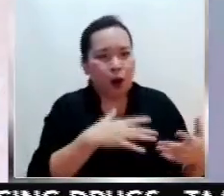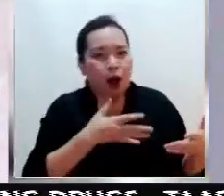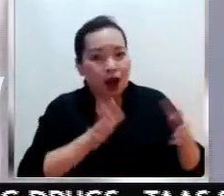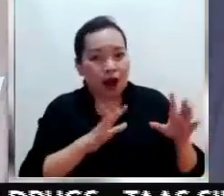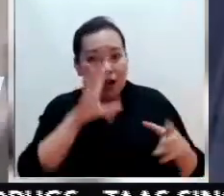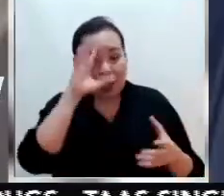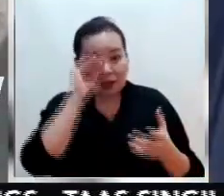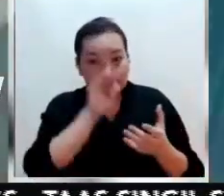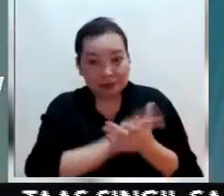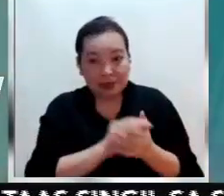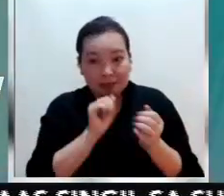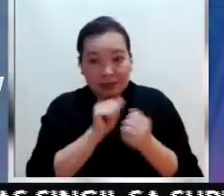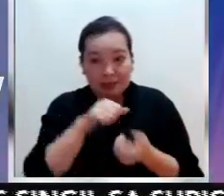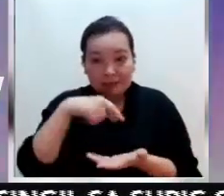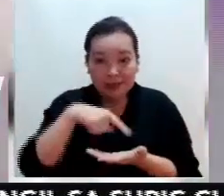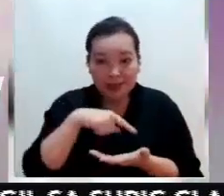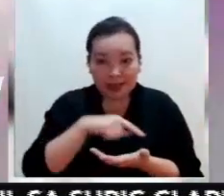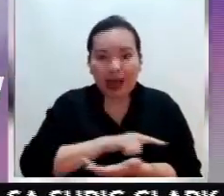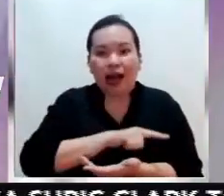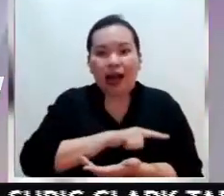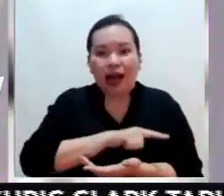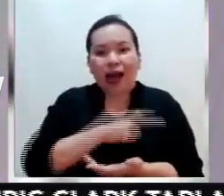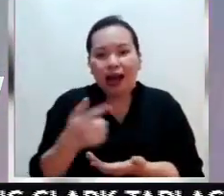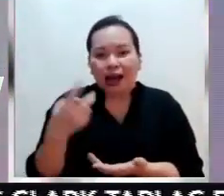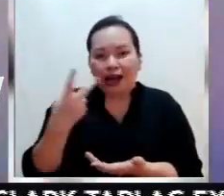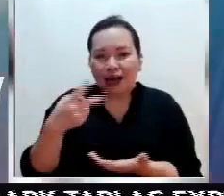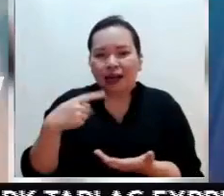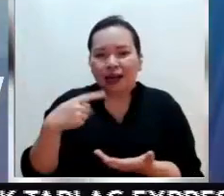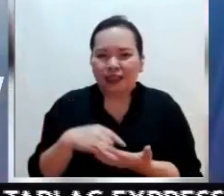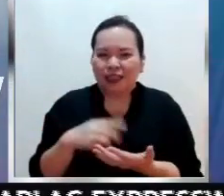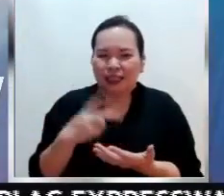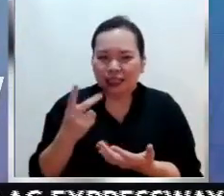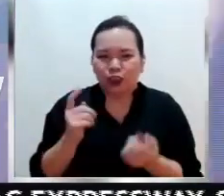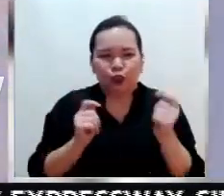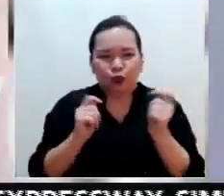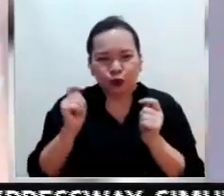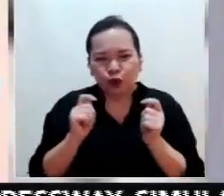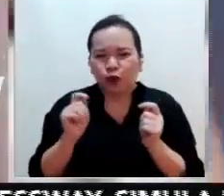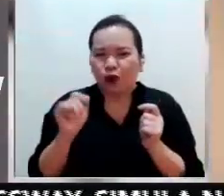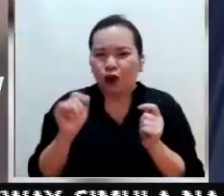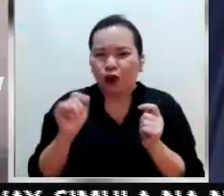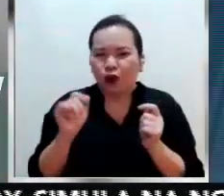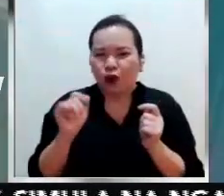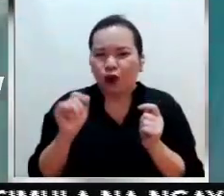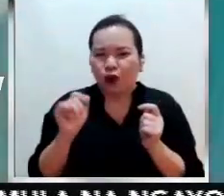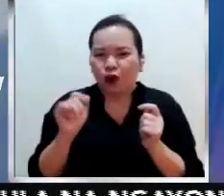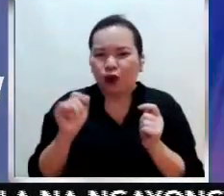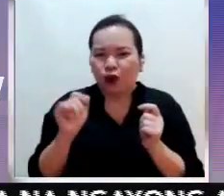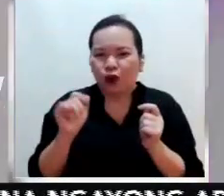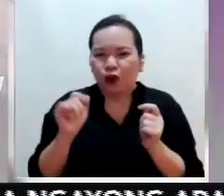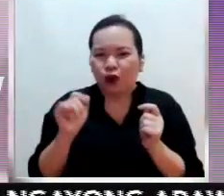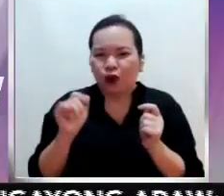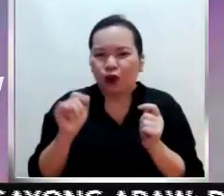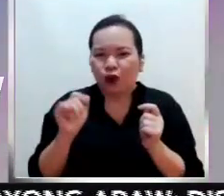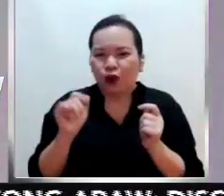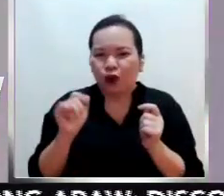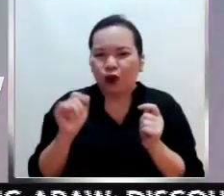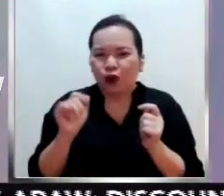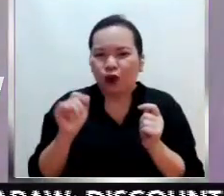nasundan pa ng pangmalakasan nilang TikTok moves sa first shooting day ng kanilang MMFF movie na